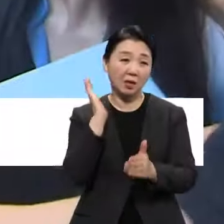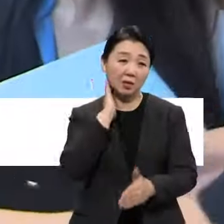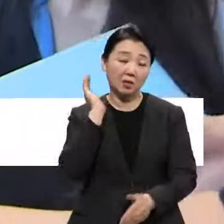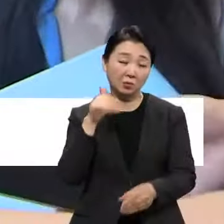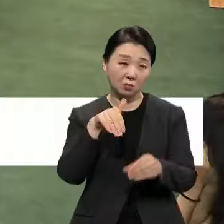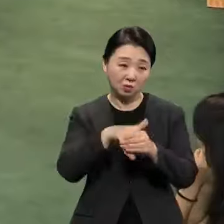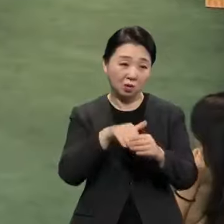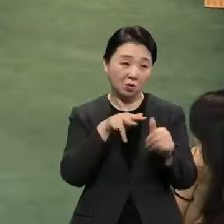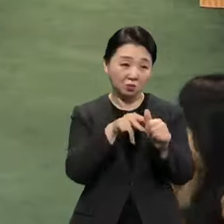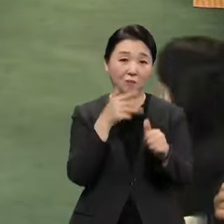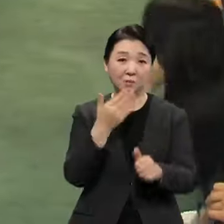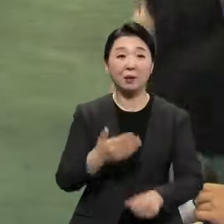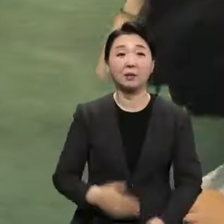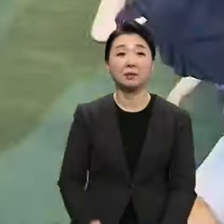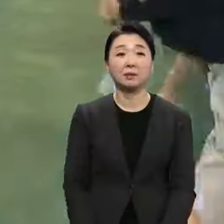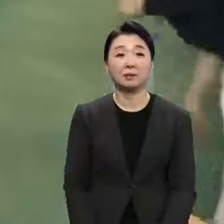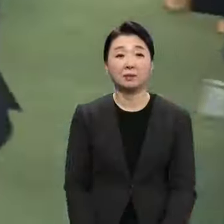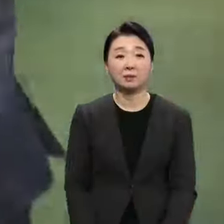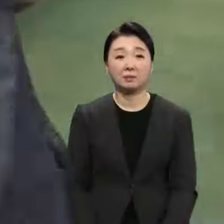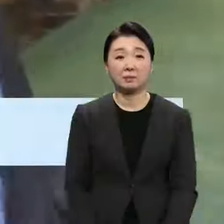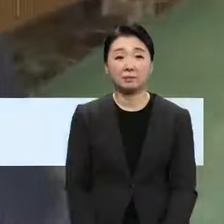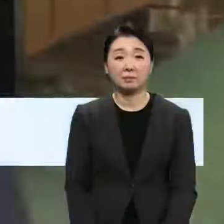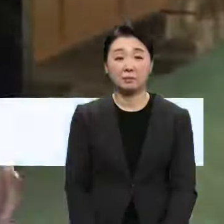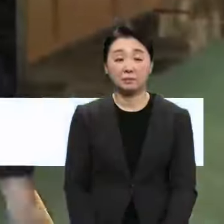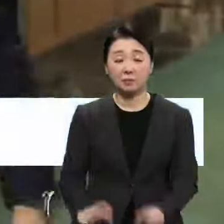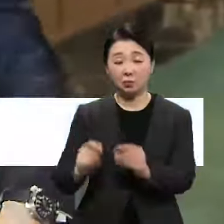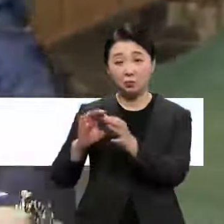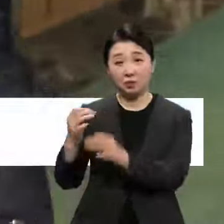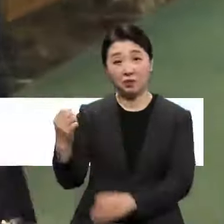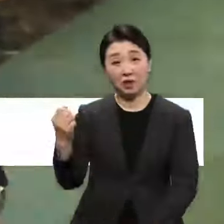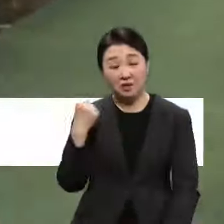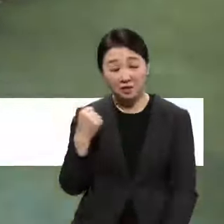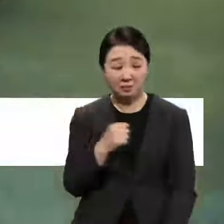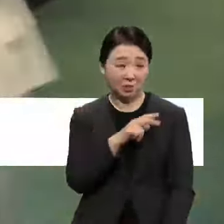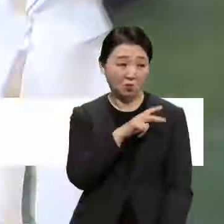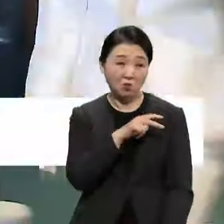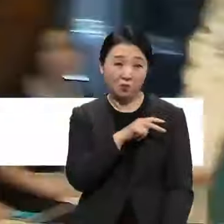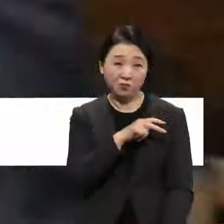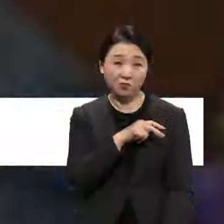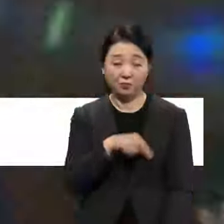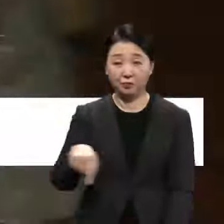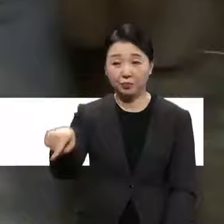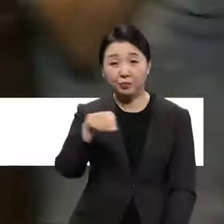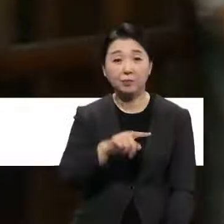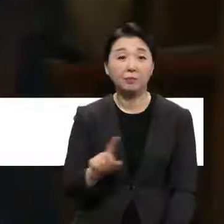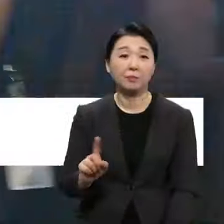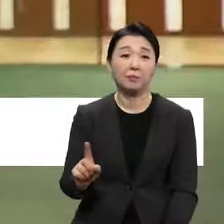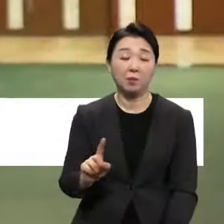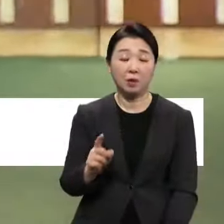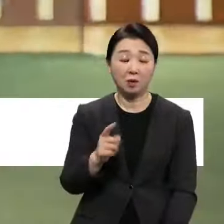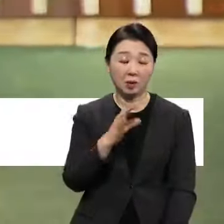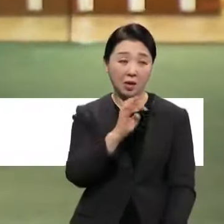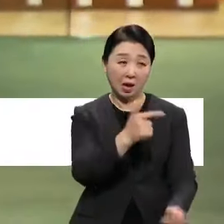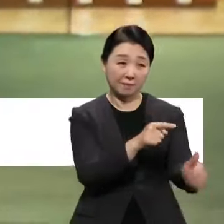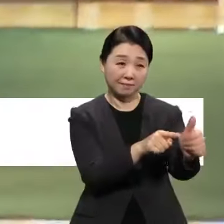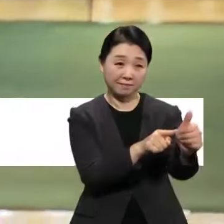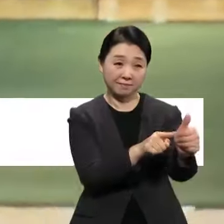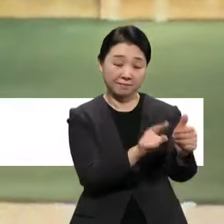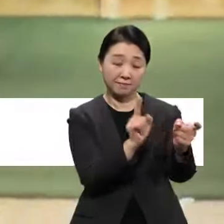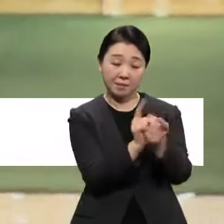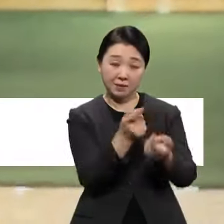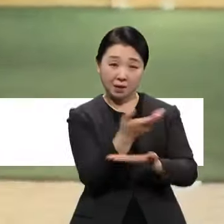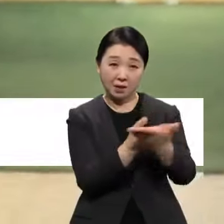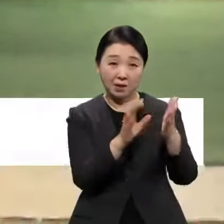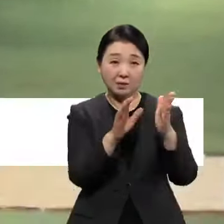됩니다. 이런 가운데 국민의힘 4선 중진 의원들이 어제 한동훈 대표와의 오찬에서 김